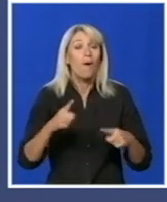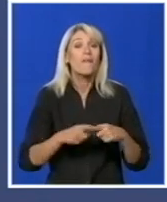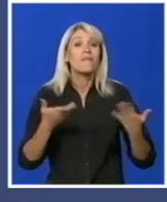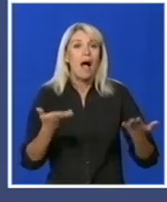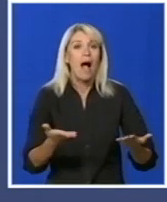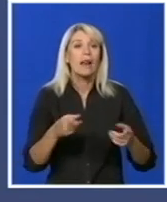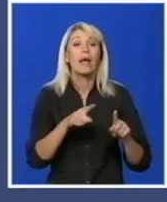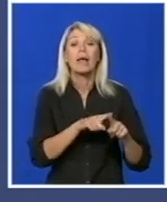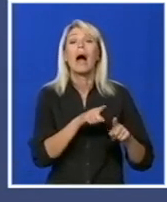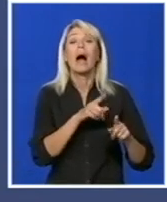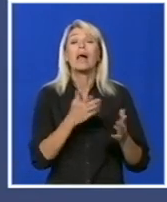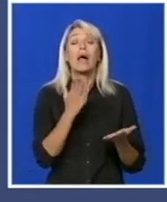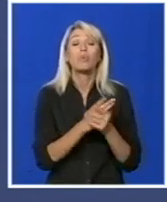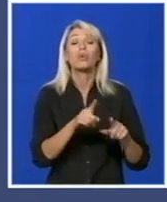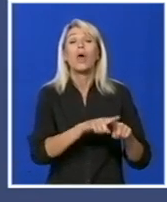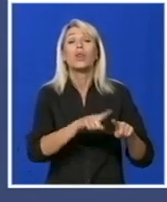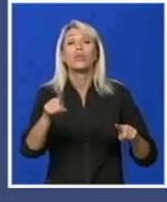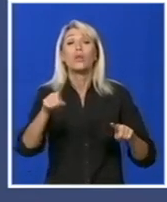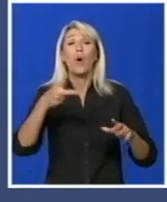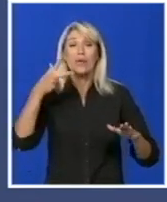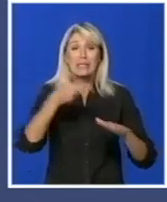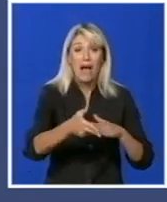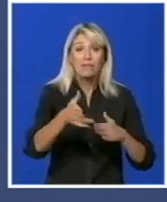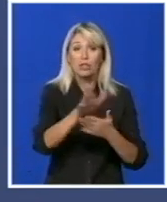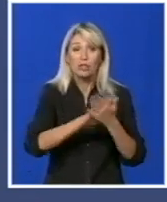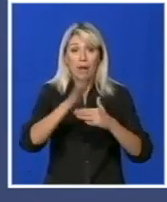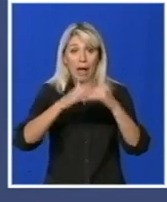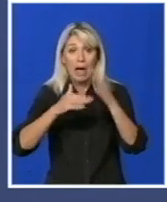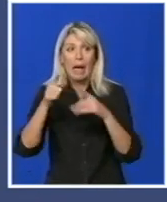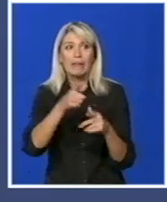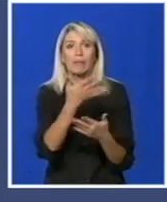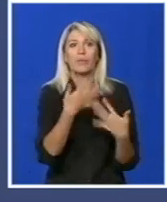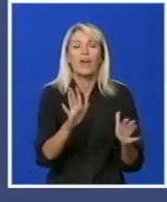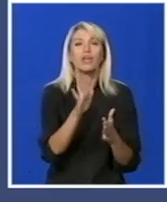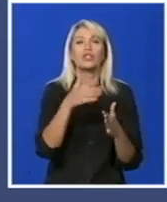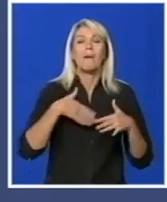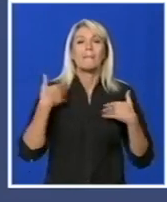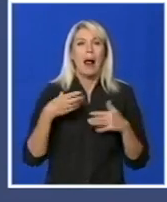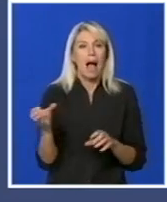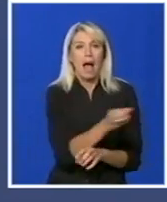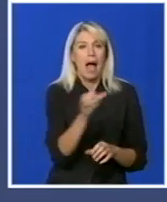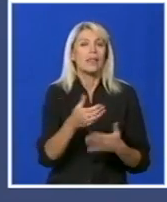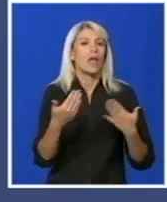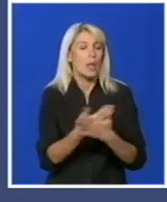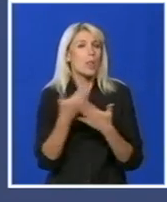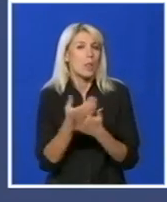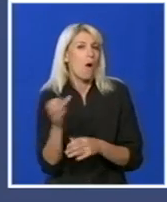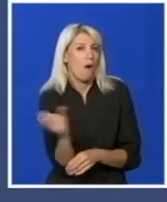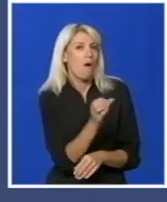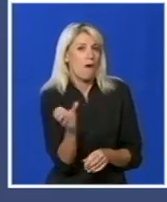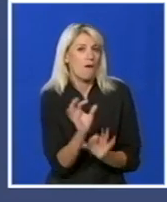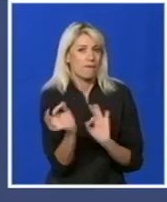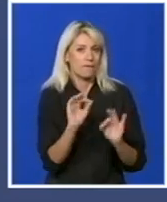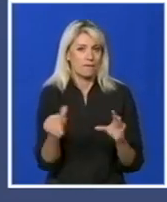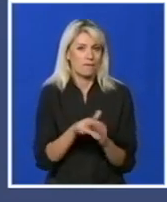tog izgradnje tih objekata već jedan deo mladih ljudi primimo, i ne samo njih, nego i oni koji su se